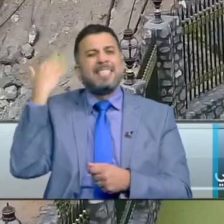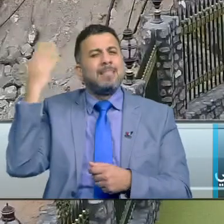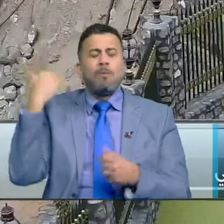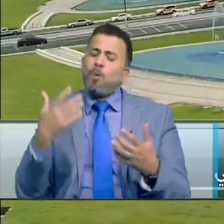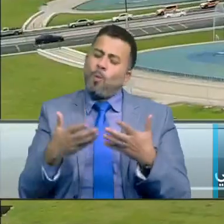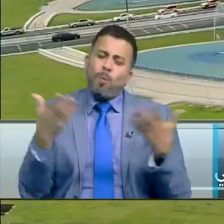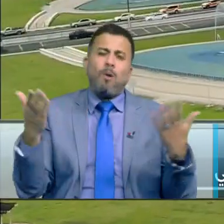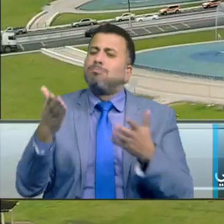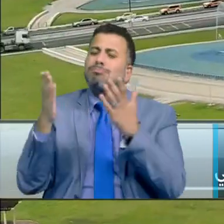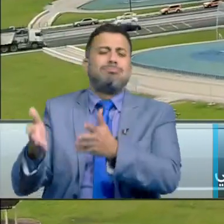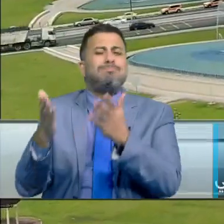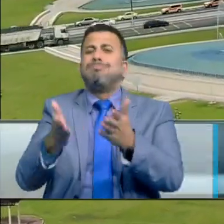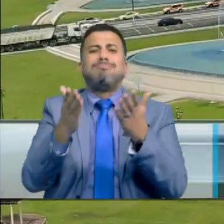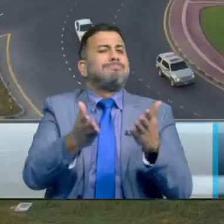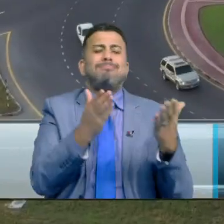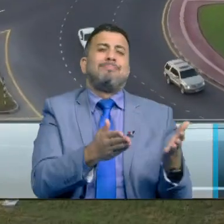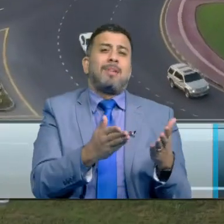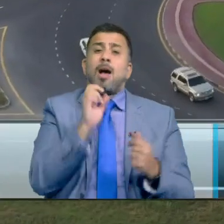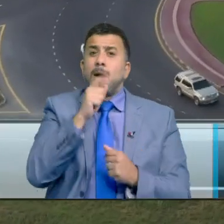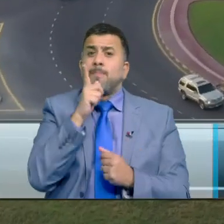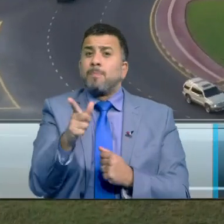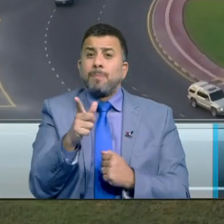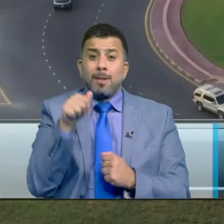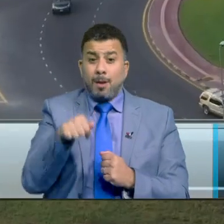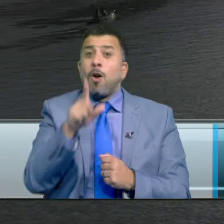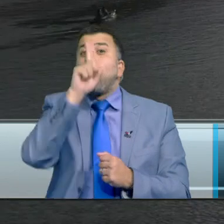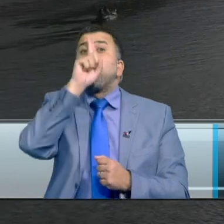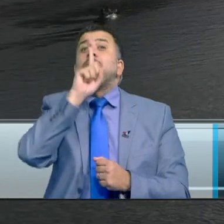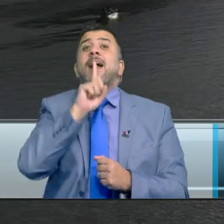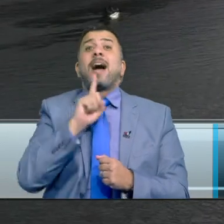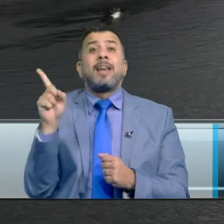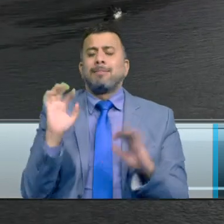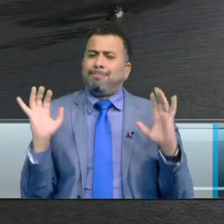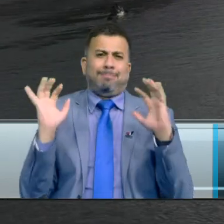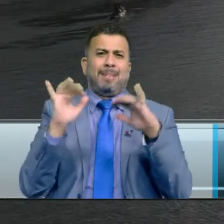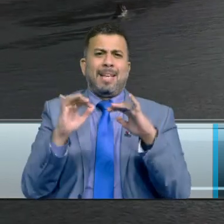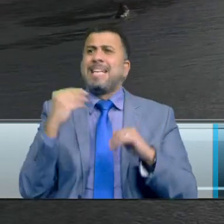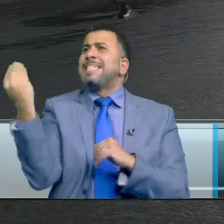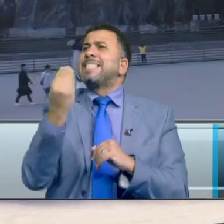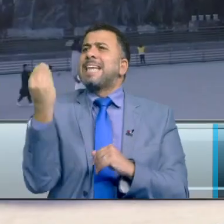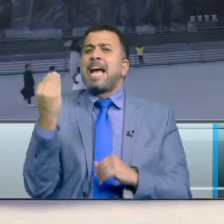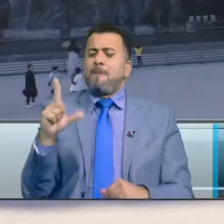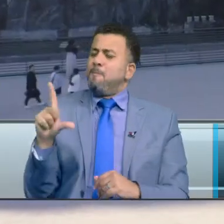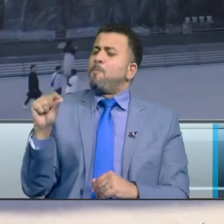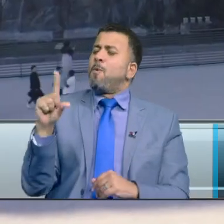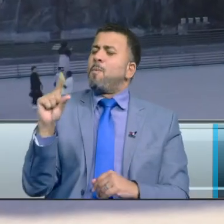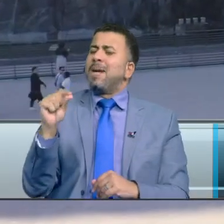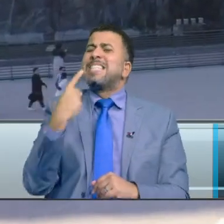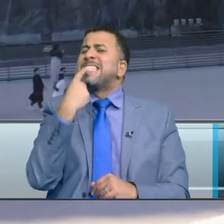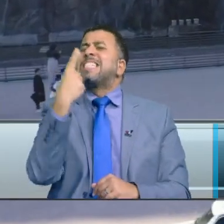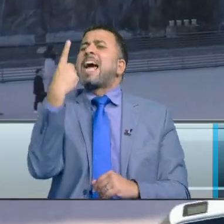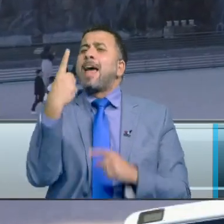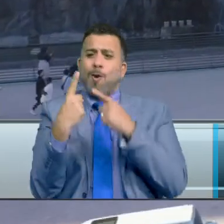حرج. خورفكان المقدمة أمام الأهالي والزوار تجربة سياحية مميزة طوال